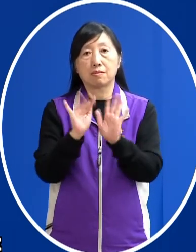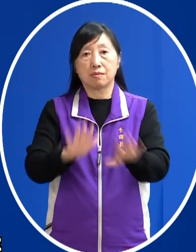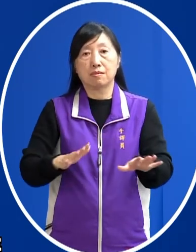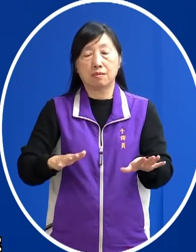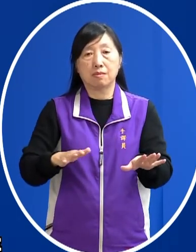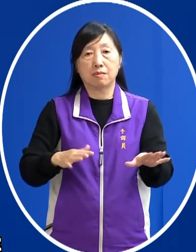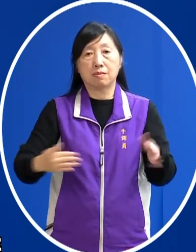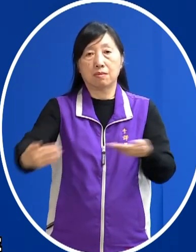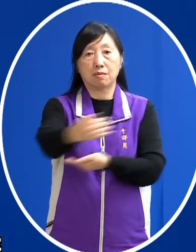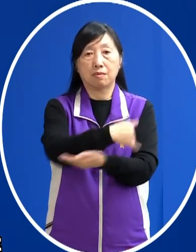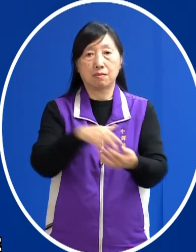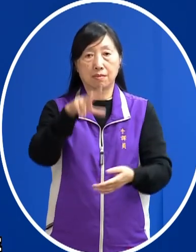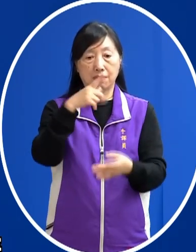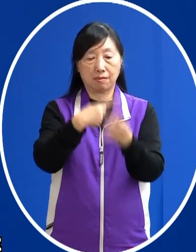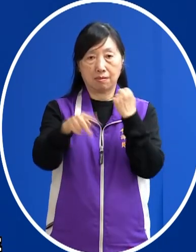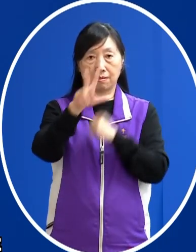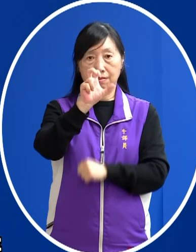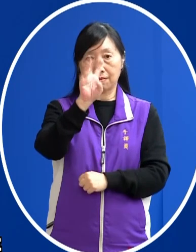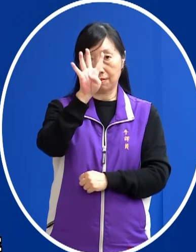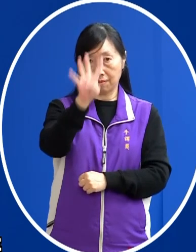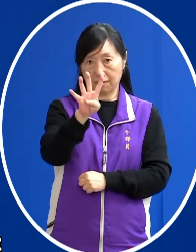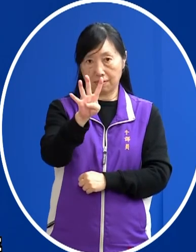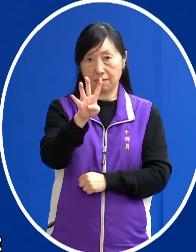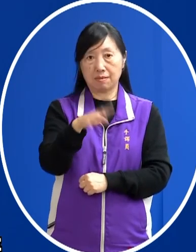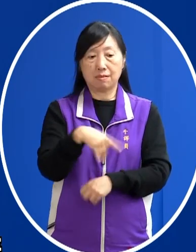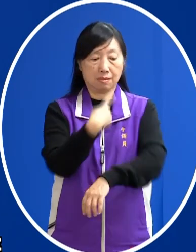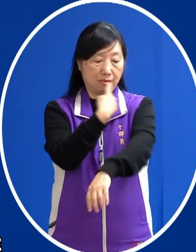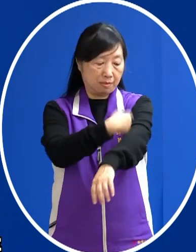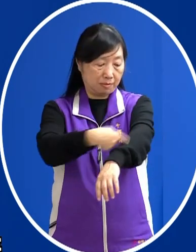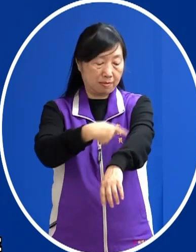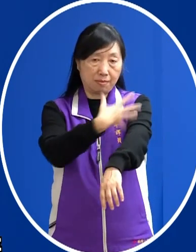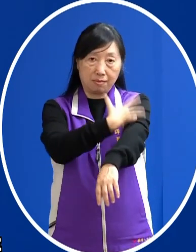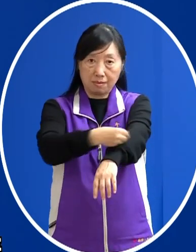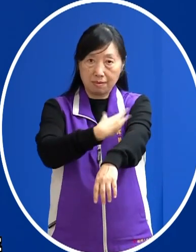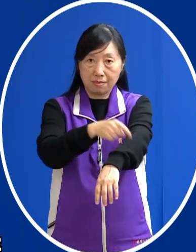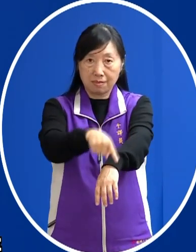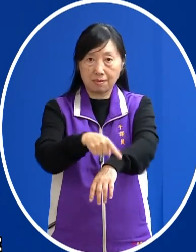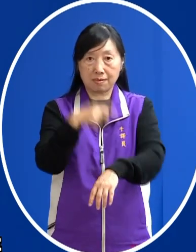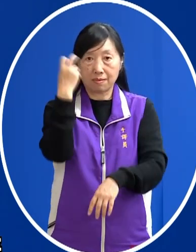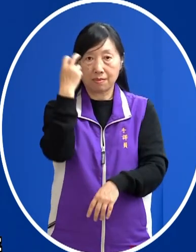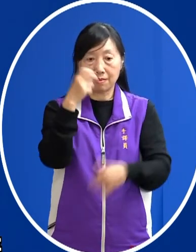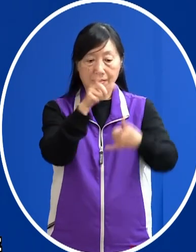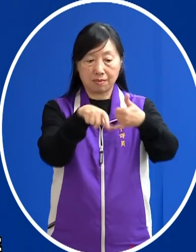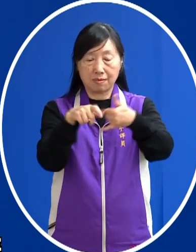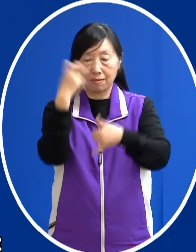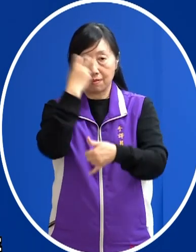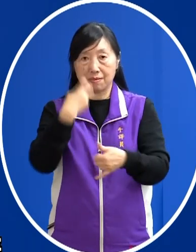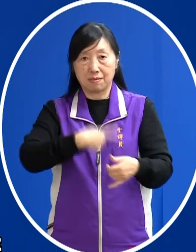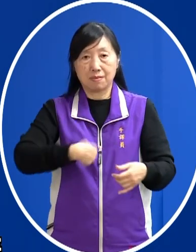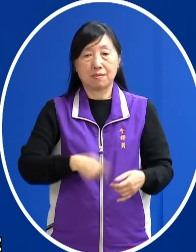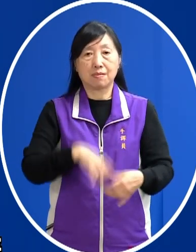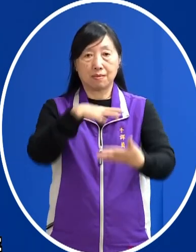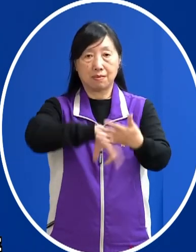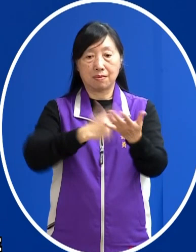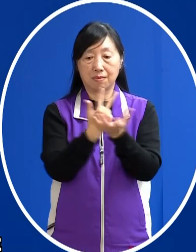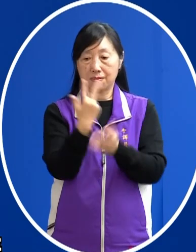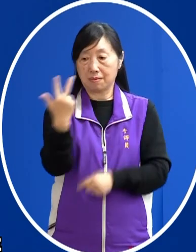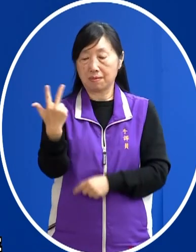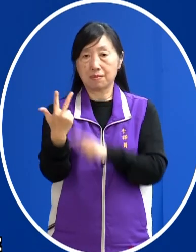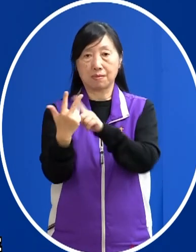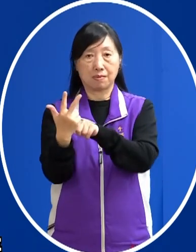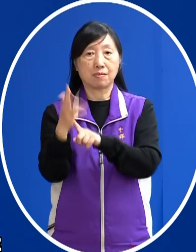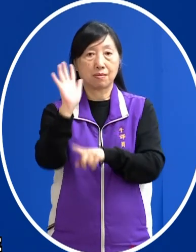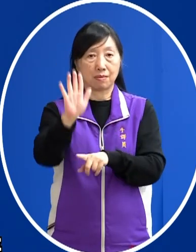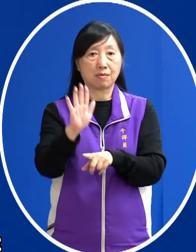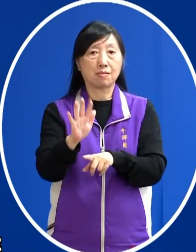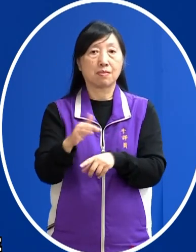收集了74个血液的检体，那这中间也有7个机构来